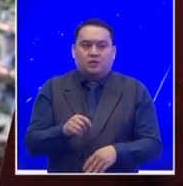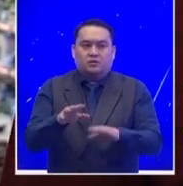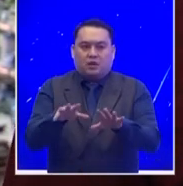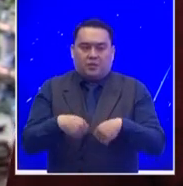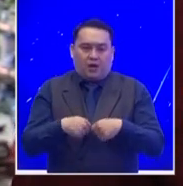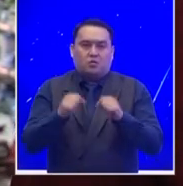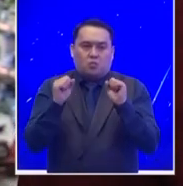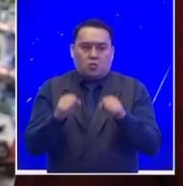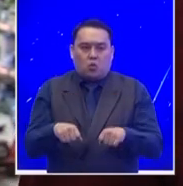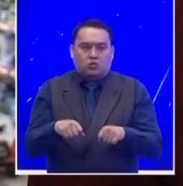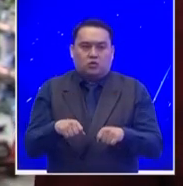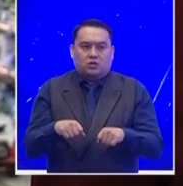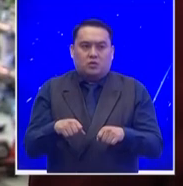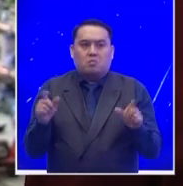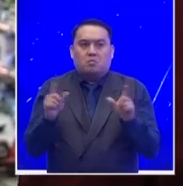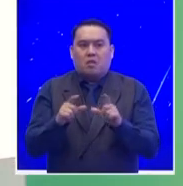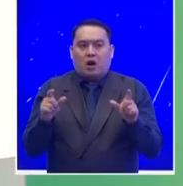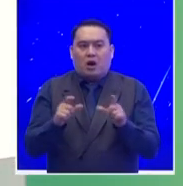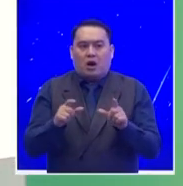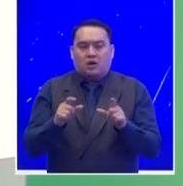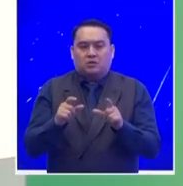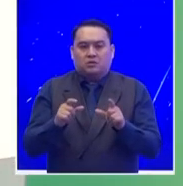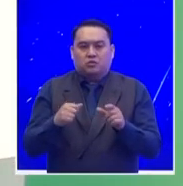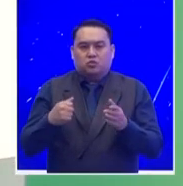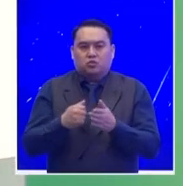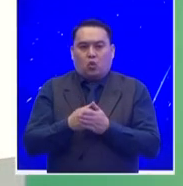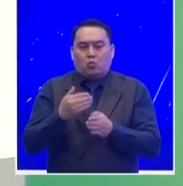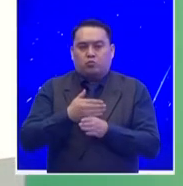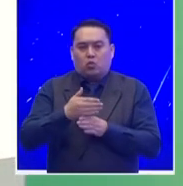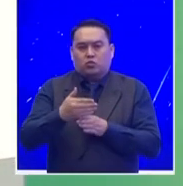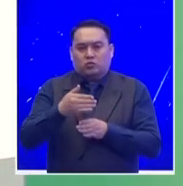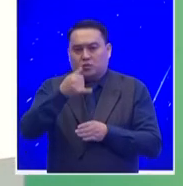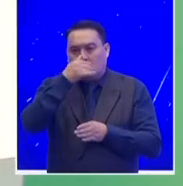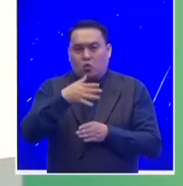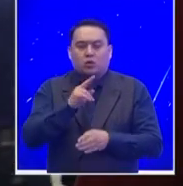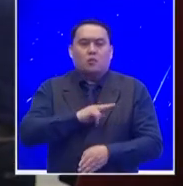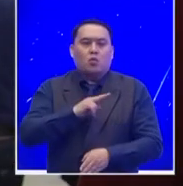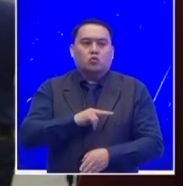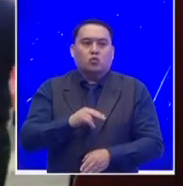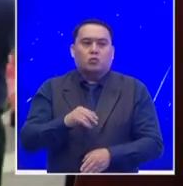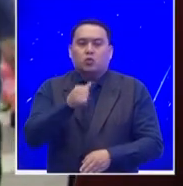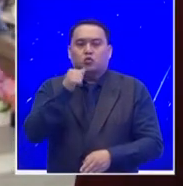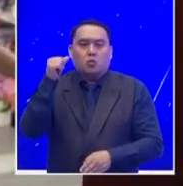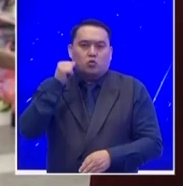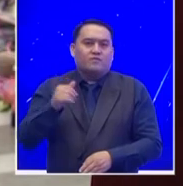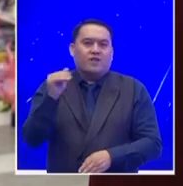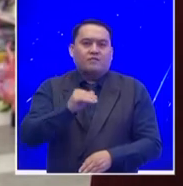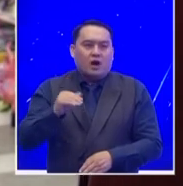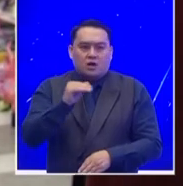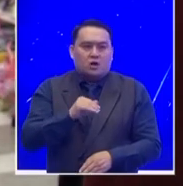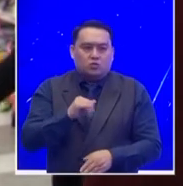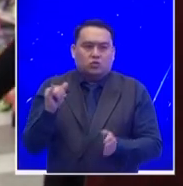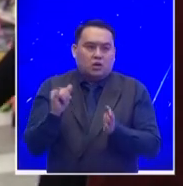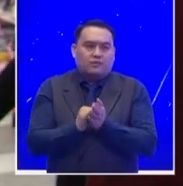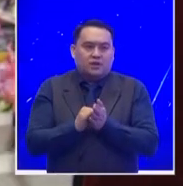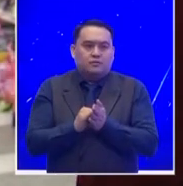забрать. Видите, а бывало так, что магазин уже некоторые же допоздна не работают, видите. Когда мы запустили в прошлом году и в феврале, в плане только поставили, ей там